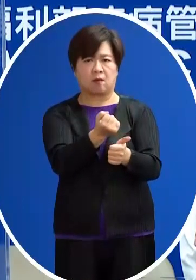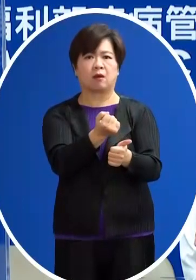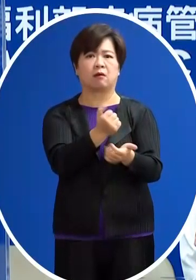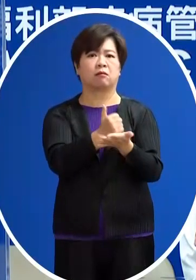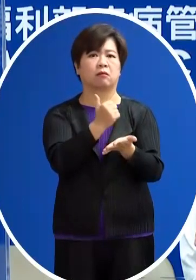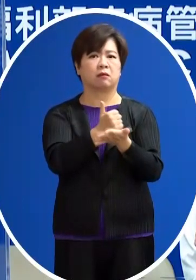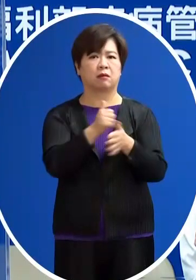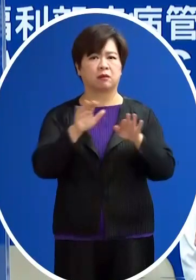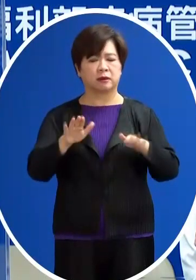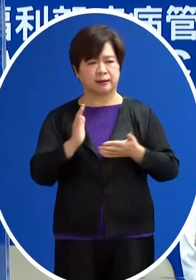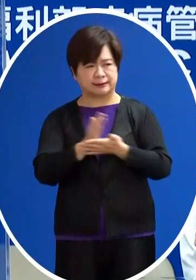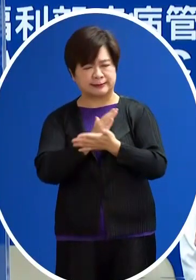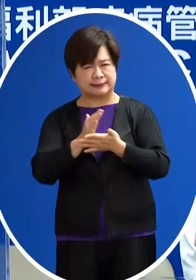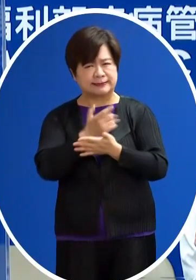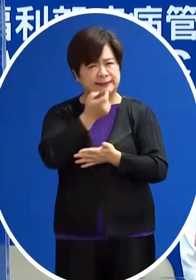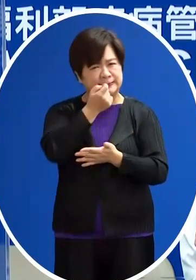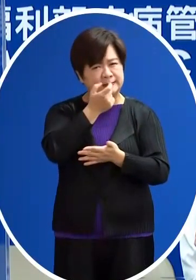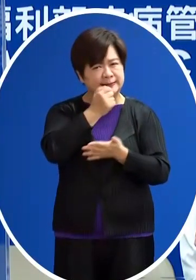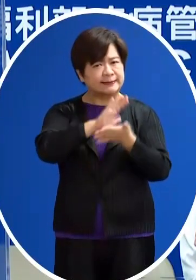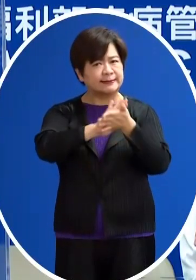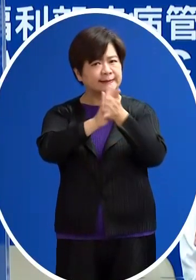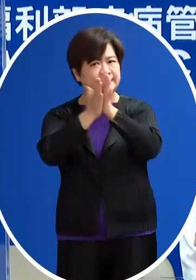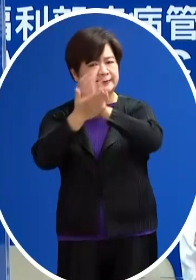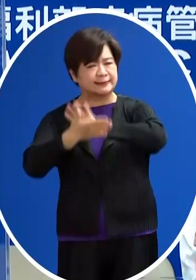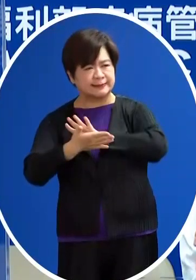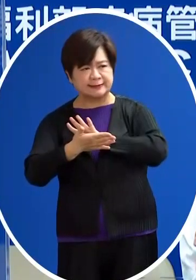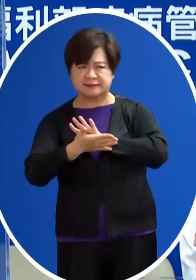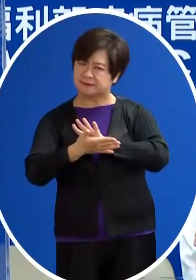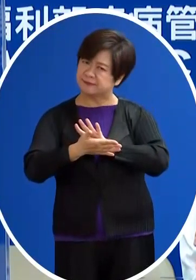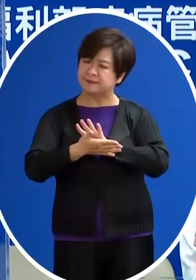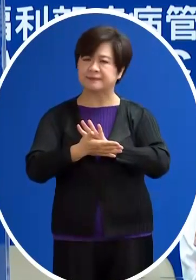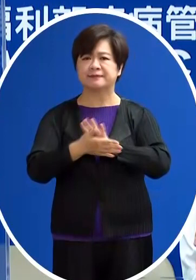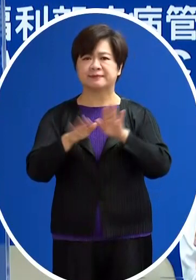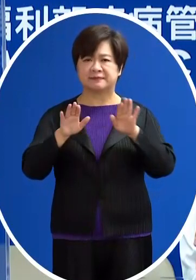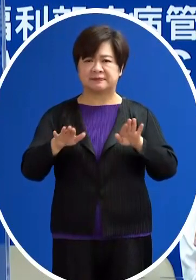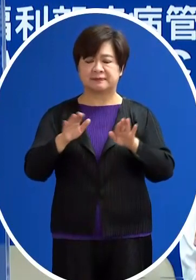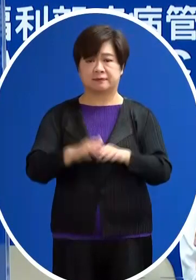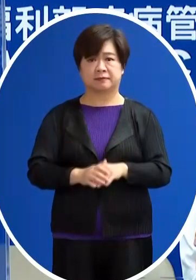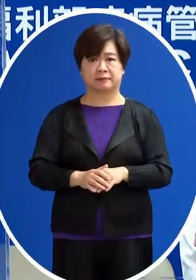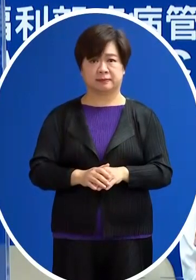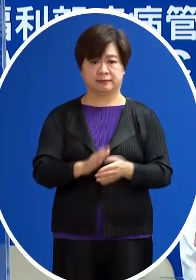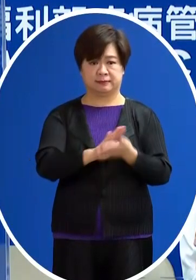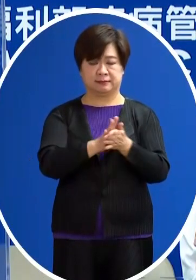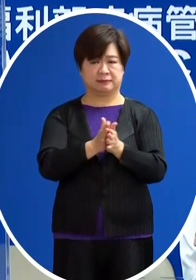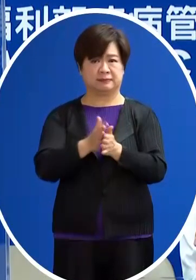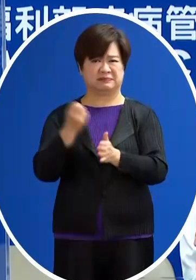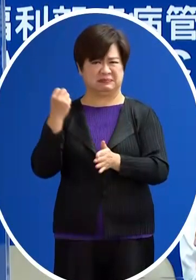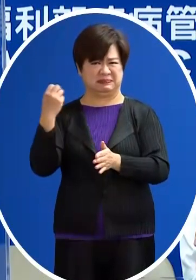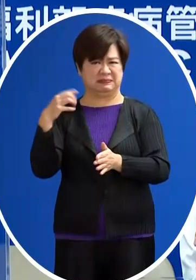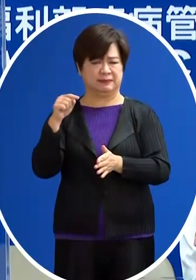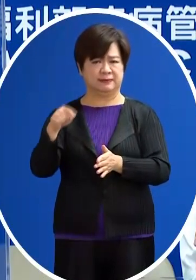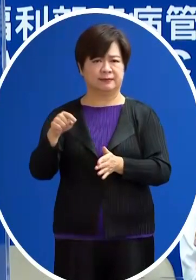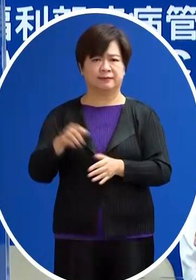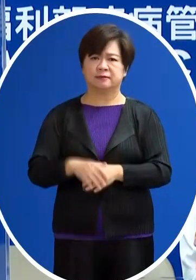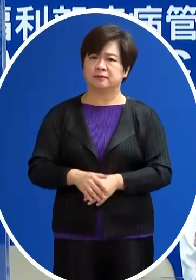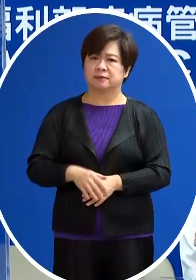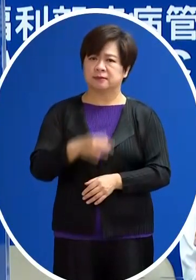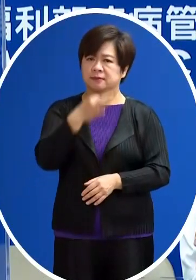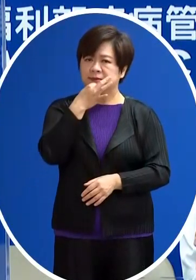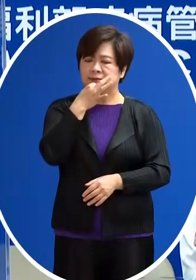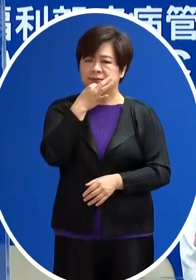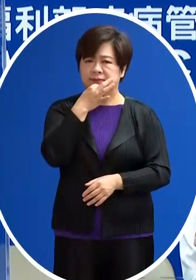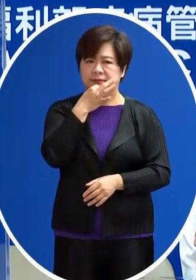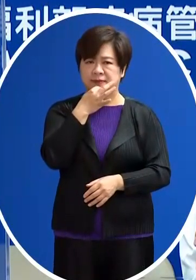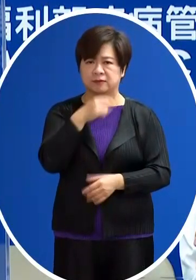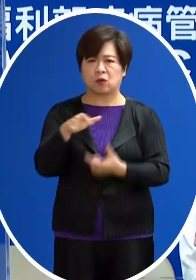目前看起来情况有一些变化，那可以见得就是现在的变种，那个变异株事实上是，对大家